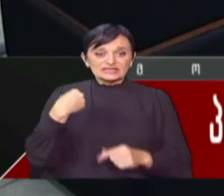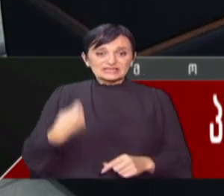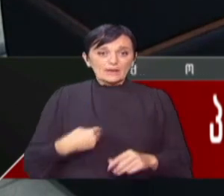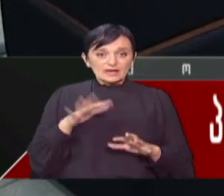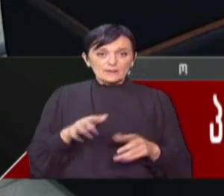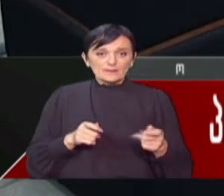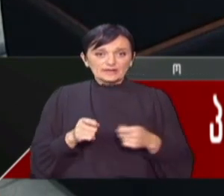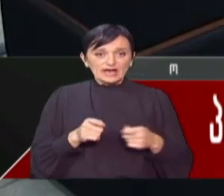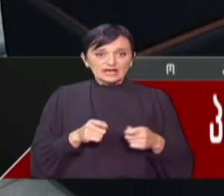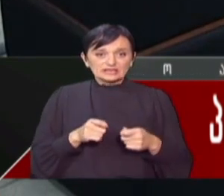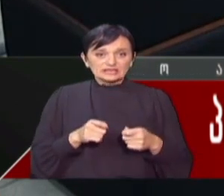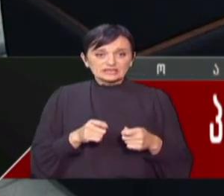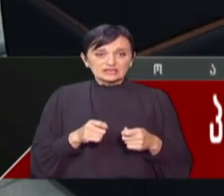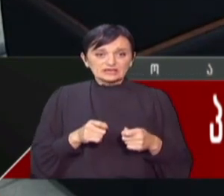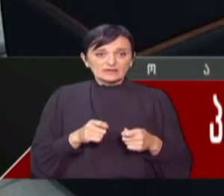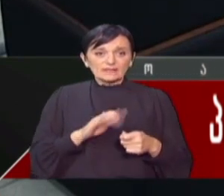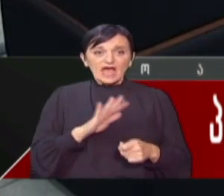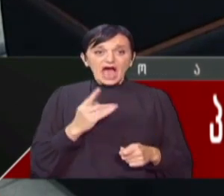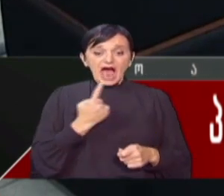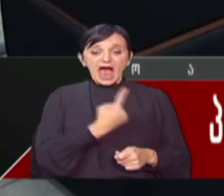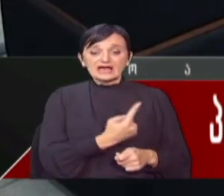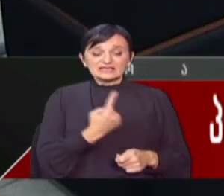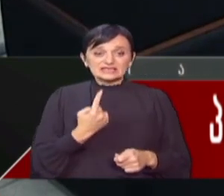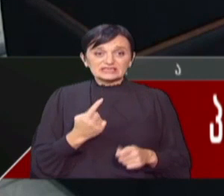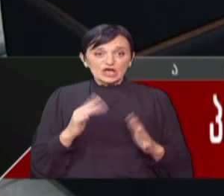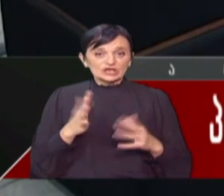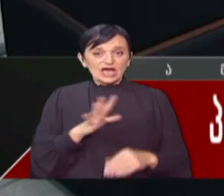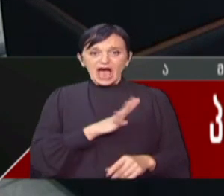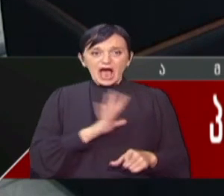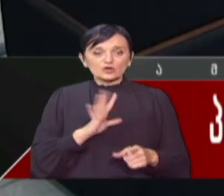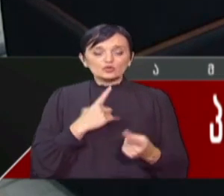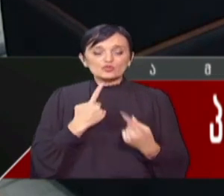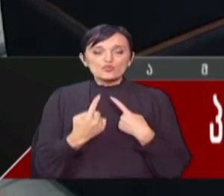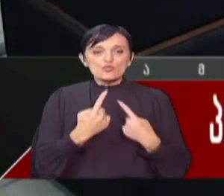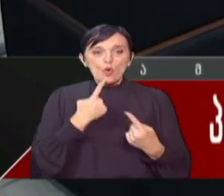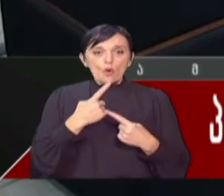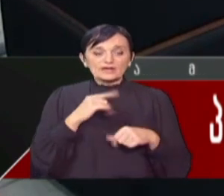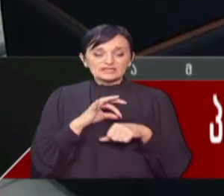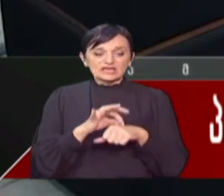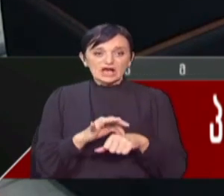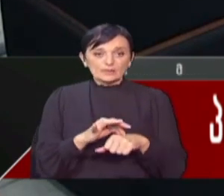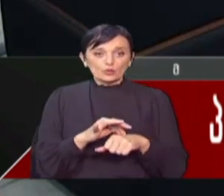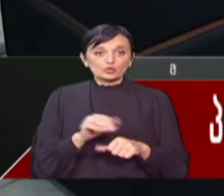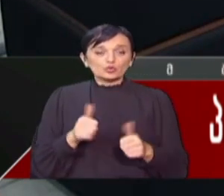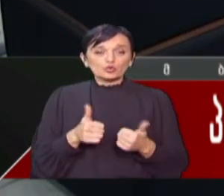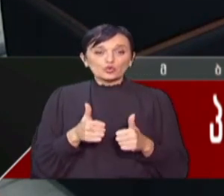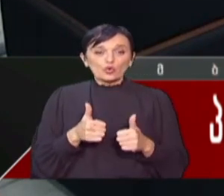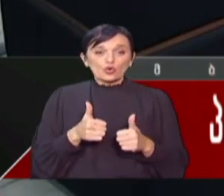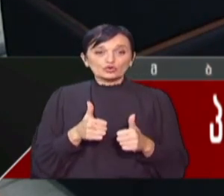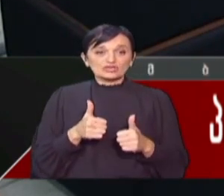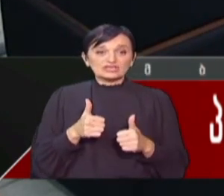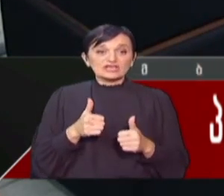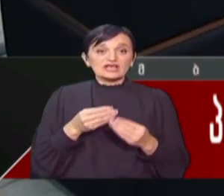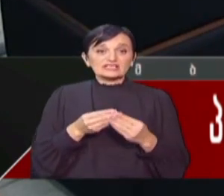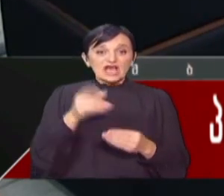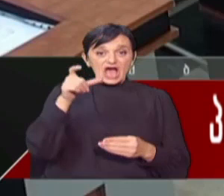საფრანგეთის პრეზიდენტთან. Არც ერთ ამ შემთხვევაში არ ყოფილა მოლაპარაკებების წარმოება, როგორც მას